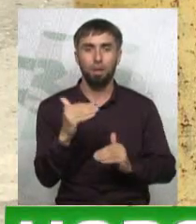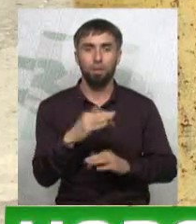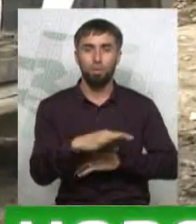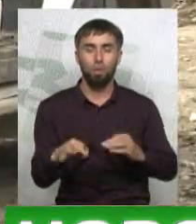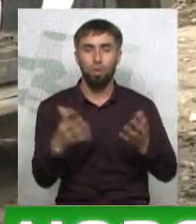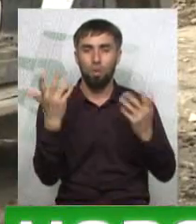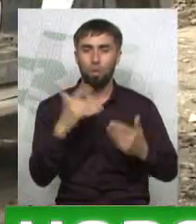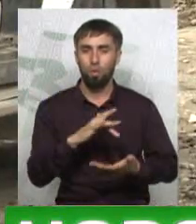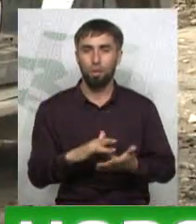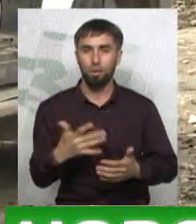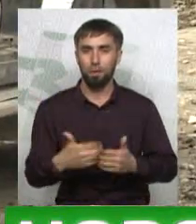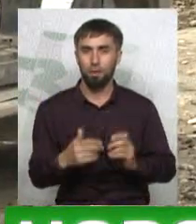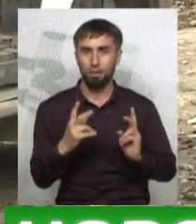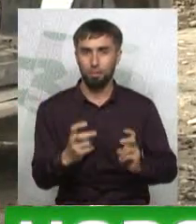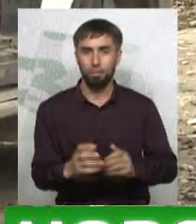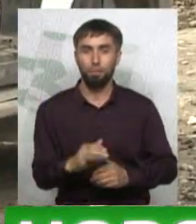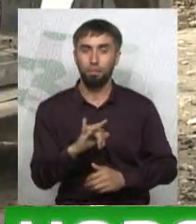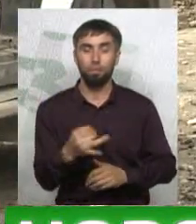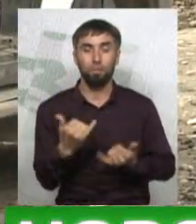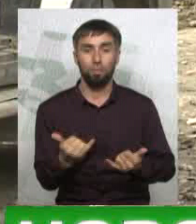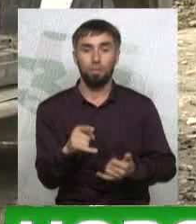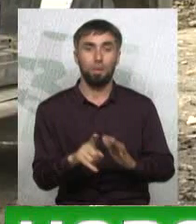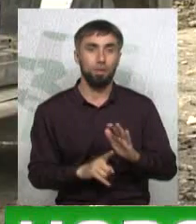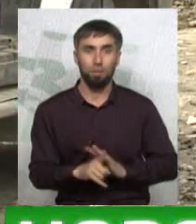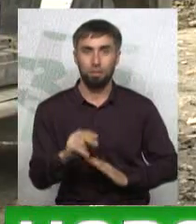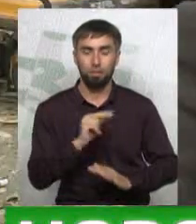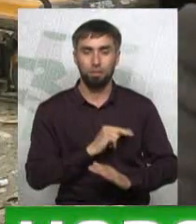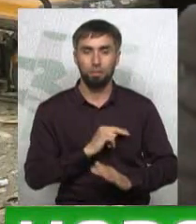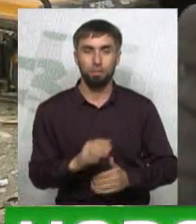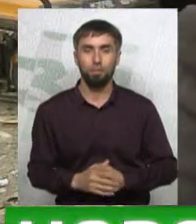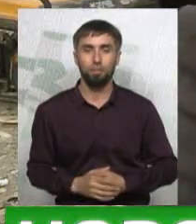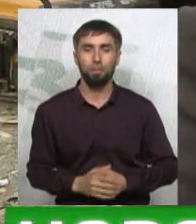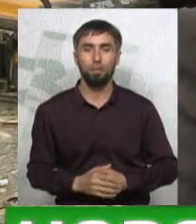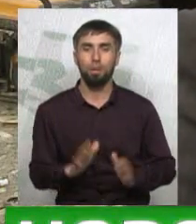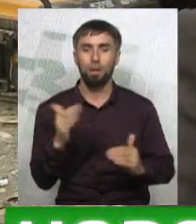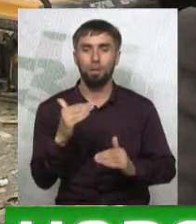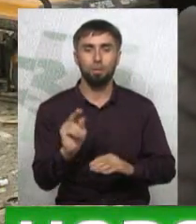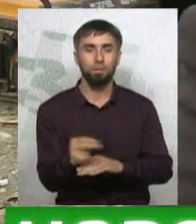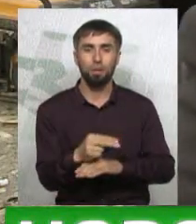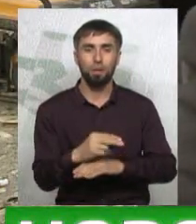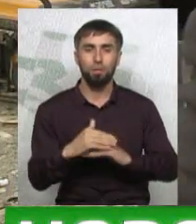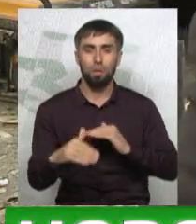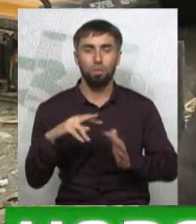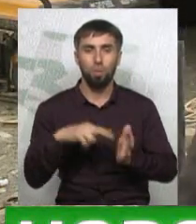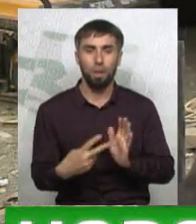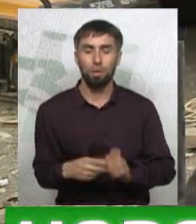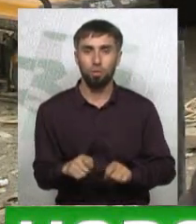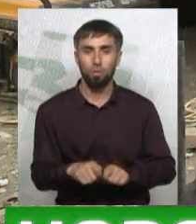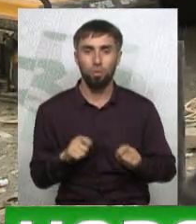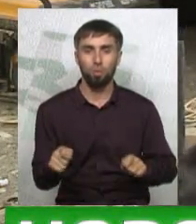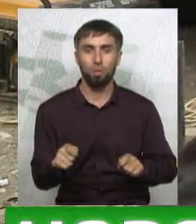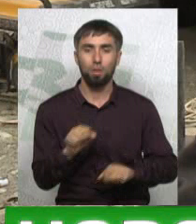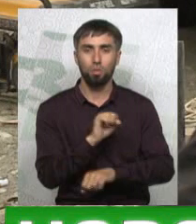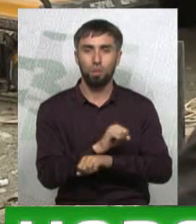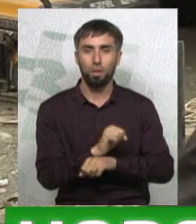проекта «Комфортная городская среда». И сейчас здесь начаты работы. В рамках благоустройства этой территории планируется создать